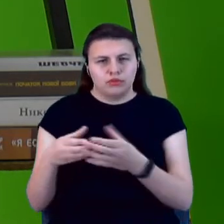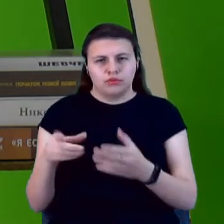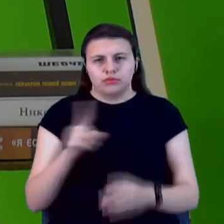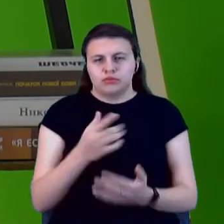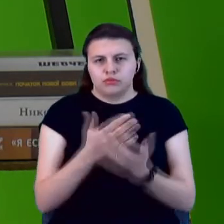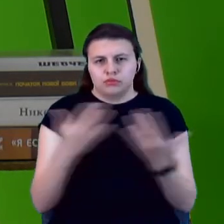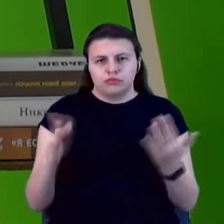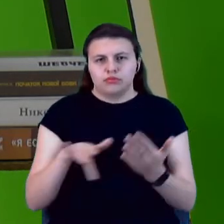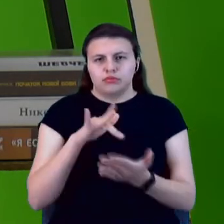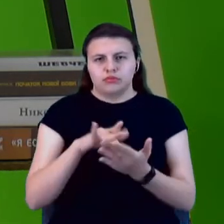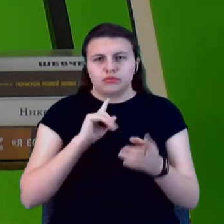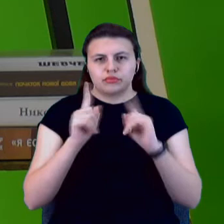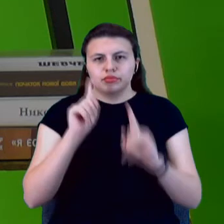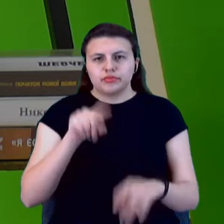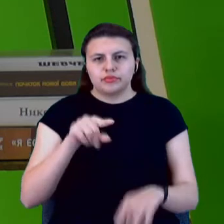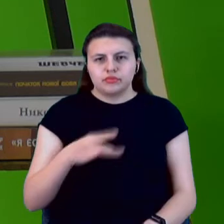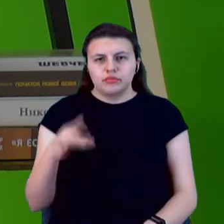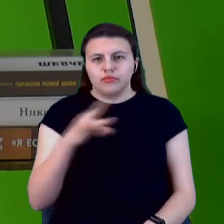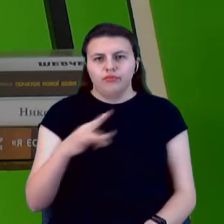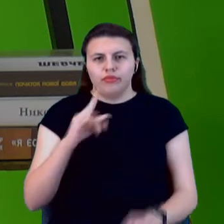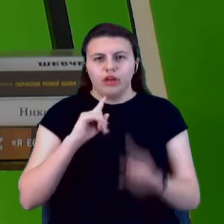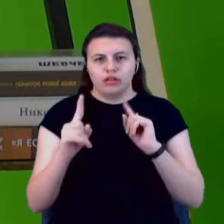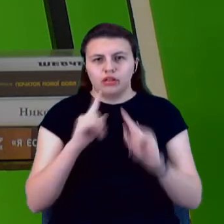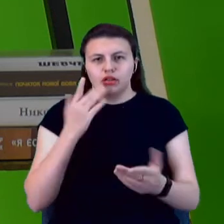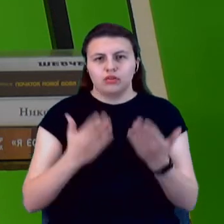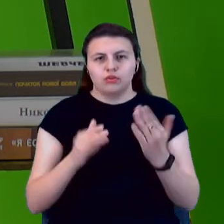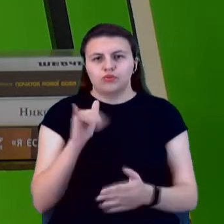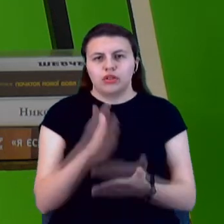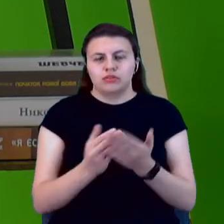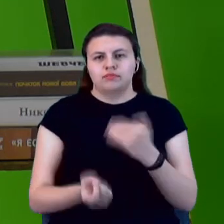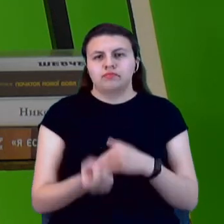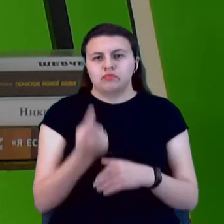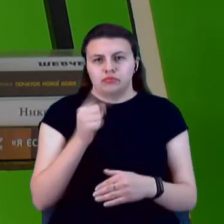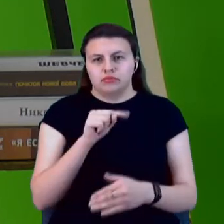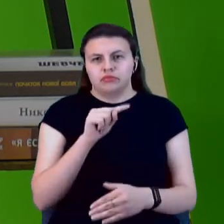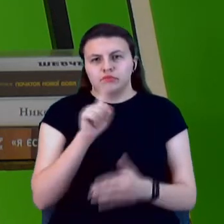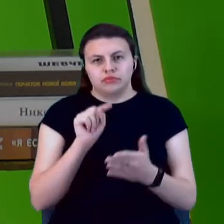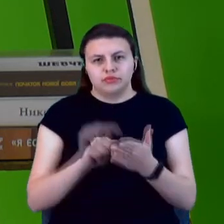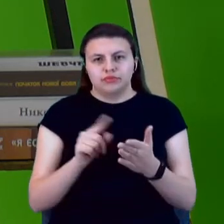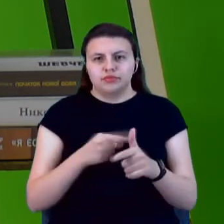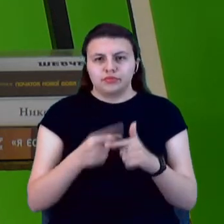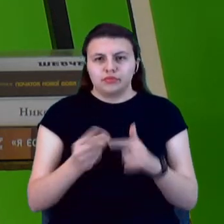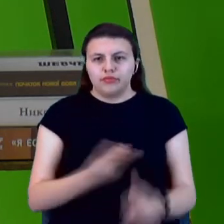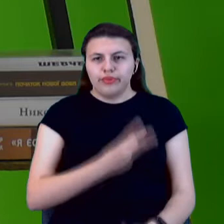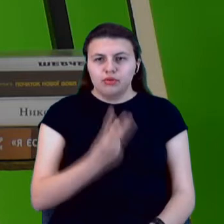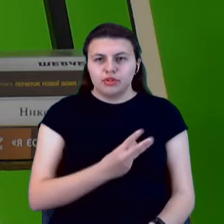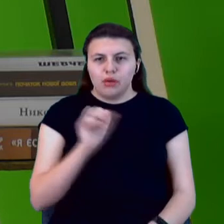числі до районних рад. Якщо у вас виникає запитання або бажання, ви можете їх вивчити самостійно. Для цього шукайте